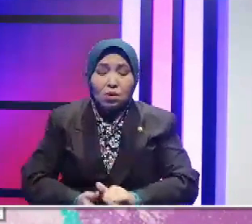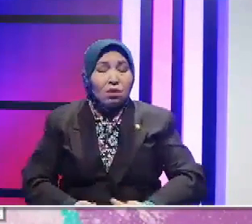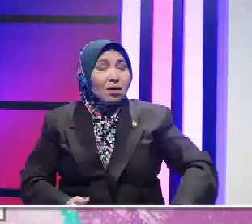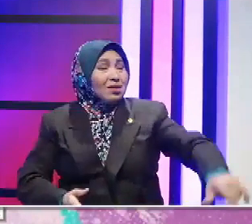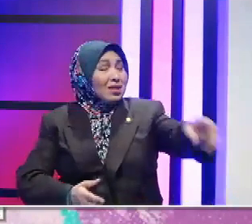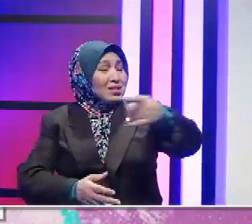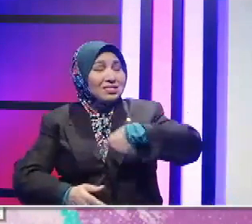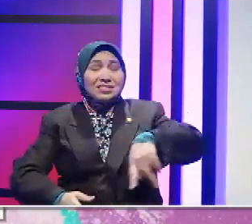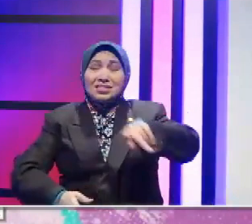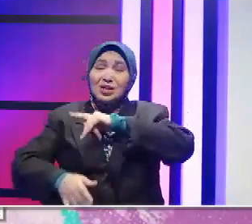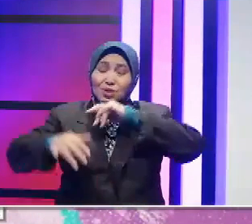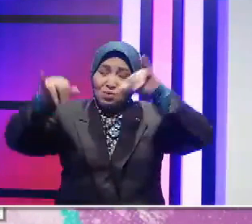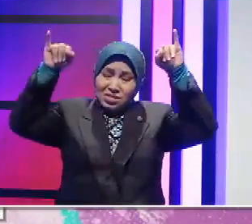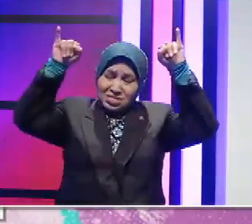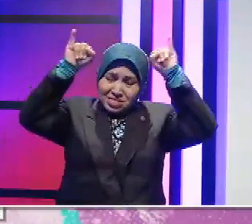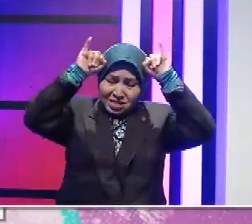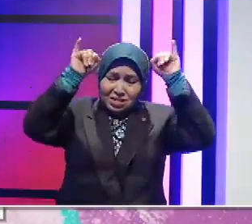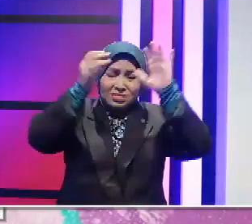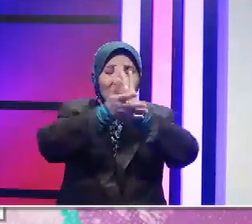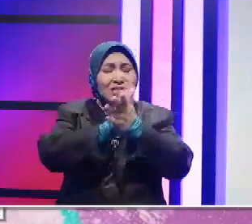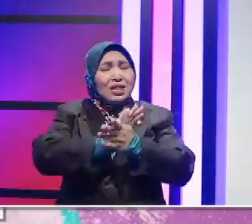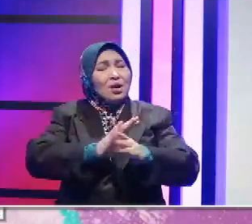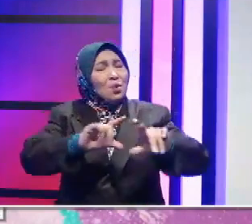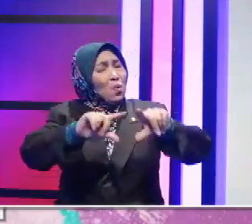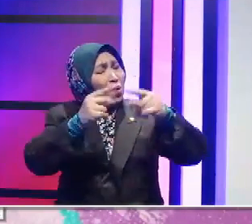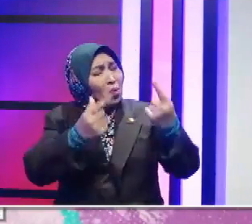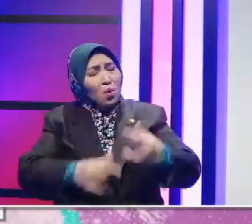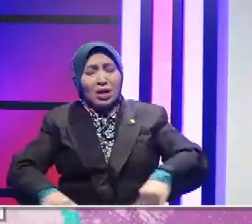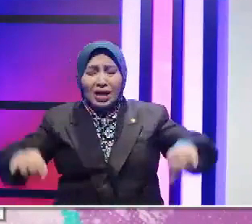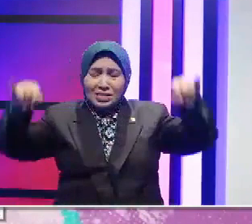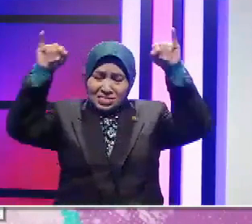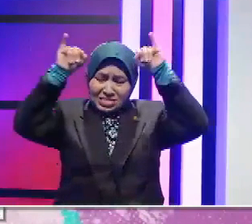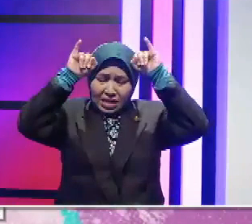يعوذون برجال من الجن